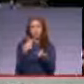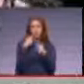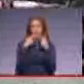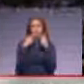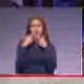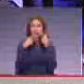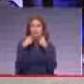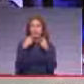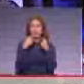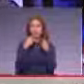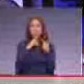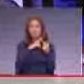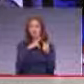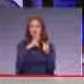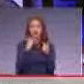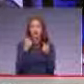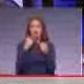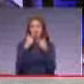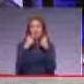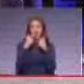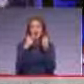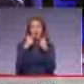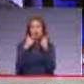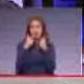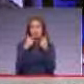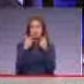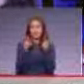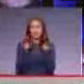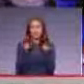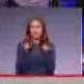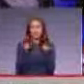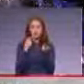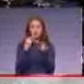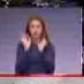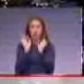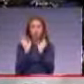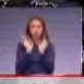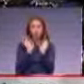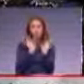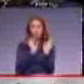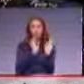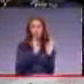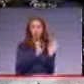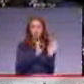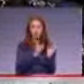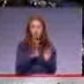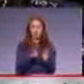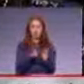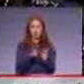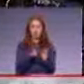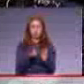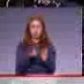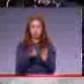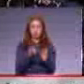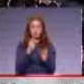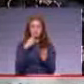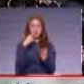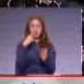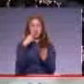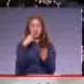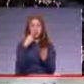الألفاظ. والألفاظ. الألفاظ. وتايبس واحدة أو نمط واحد يعني. في الألفاظ، لا هي الألفاظ اللي بقت جديدة